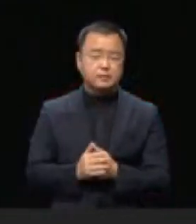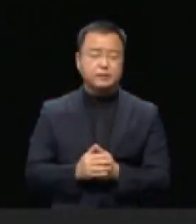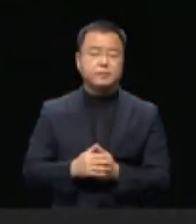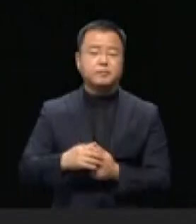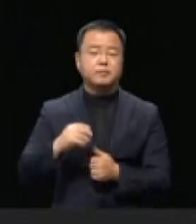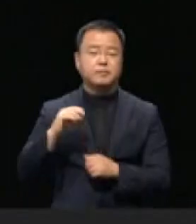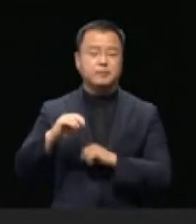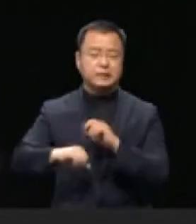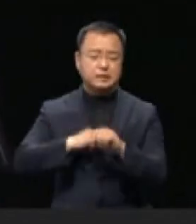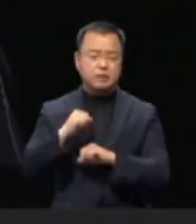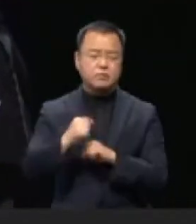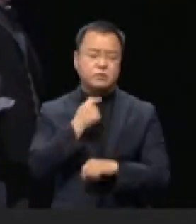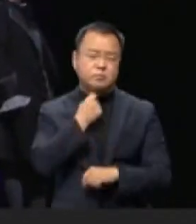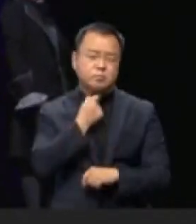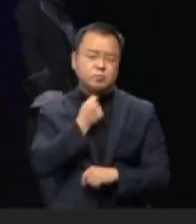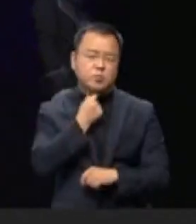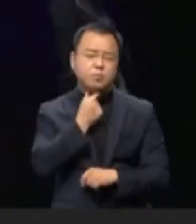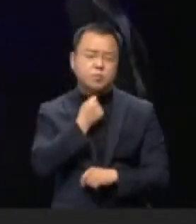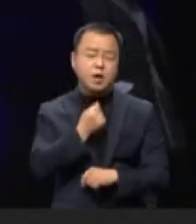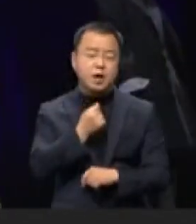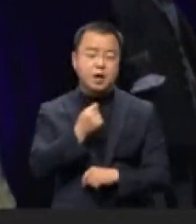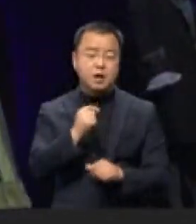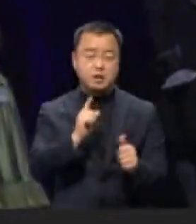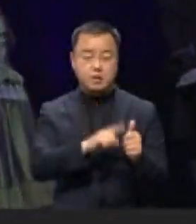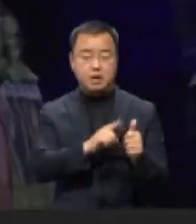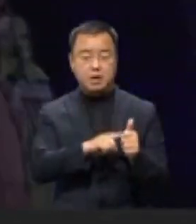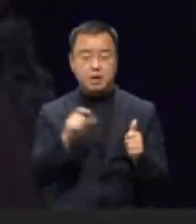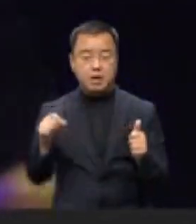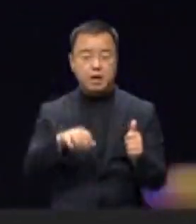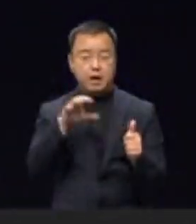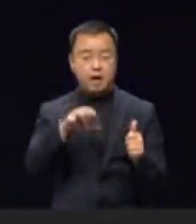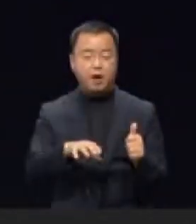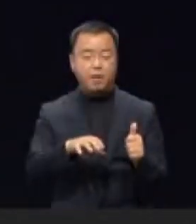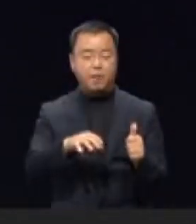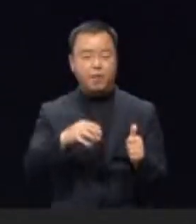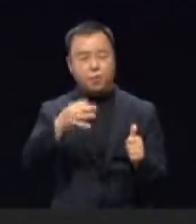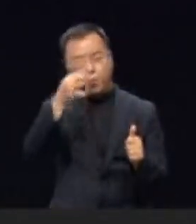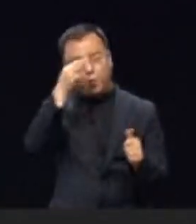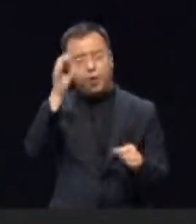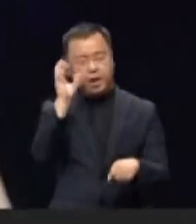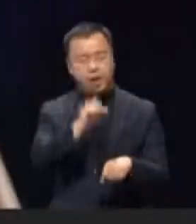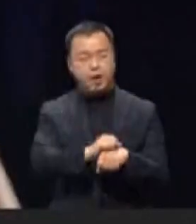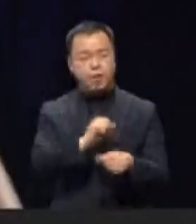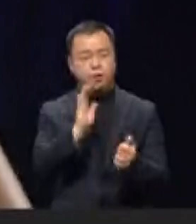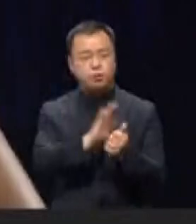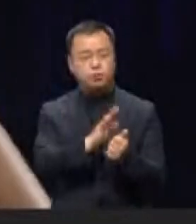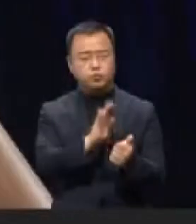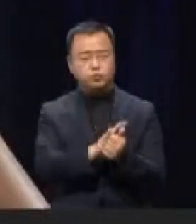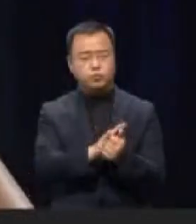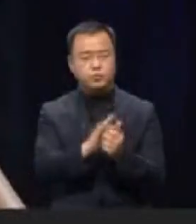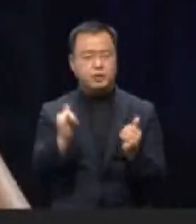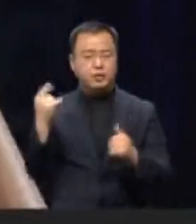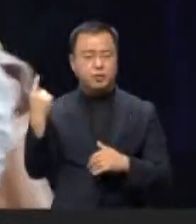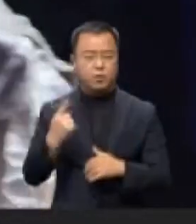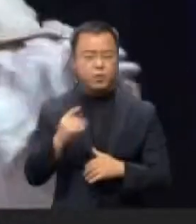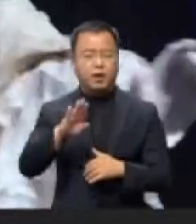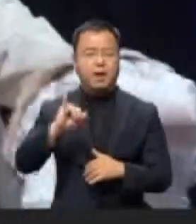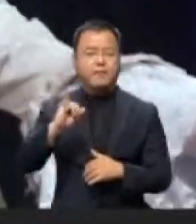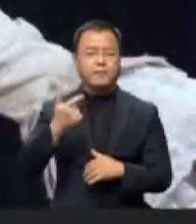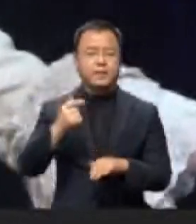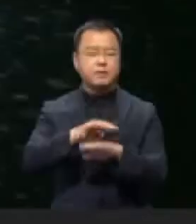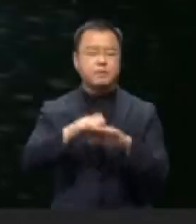자유를 갈망하던 모차르트 앞에 그의 재능을 눈여겨본 후원자가 나타나고 빈에서의 데뷔 무대를